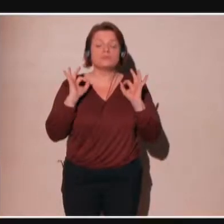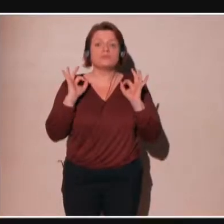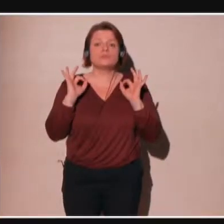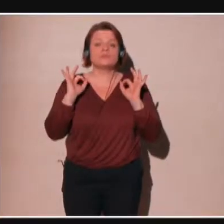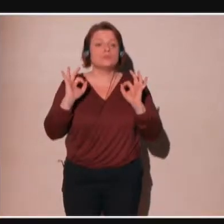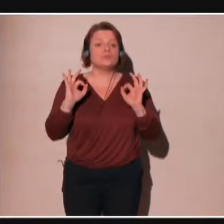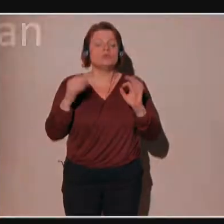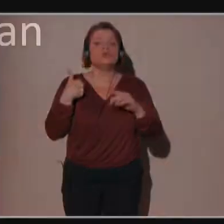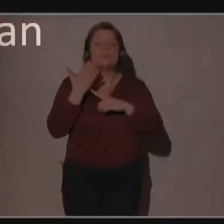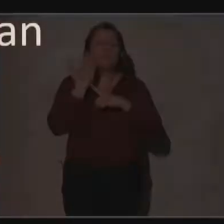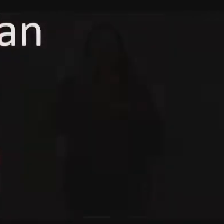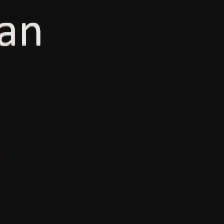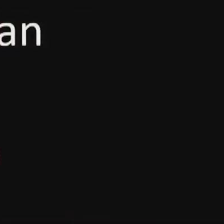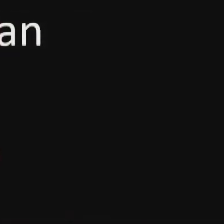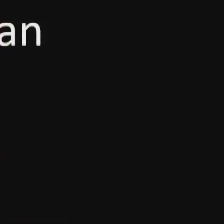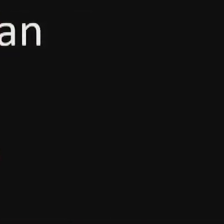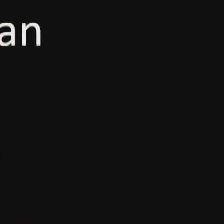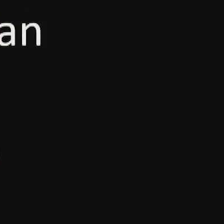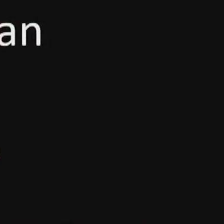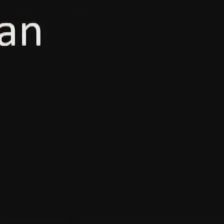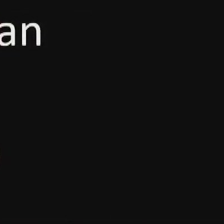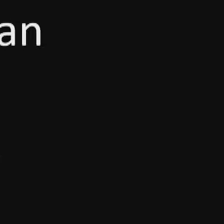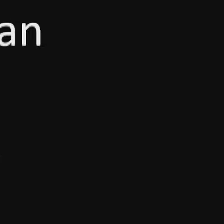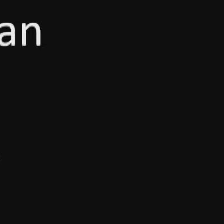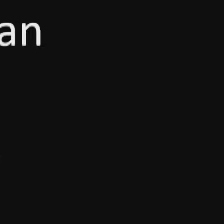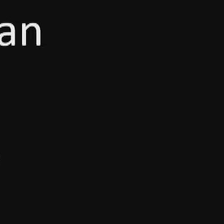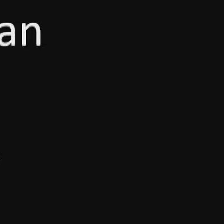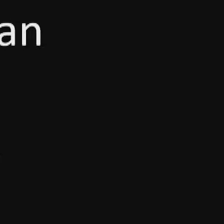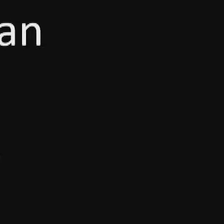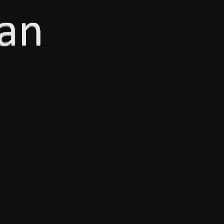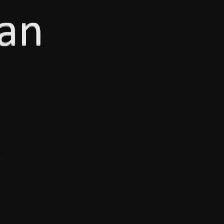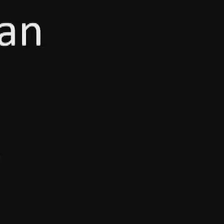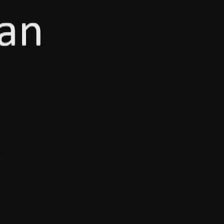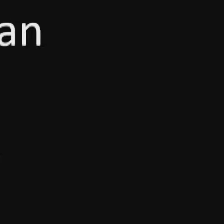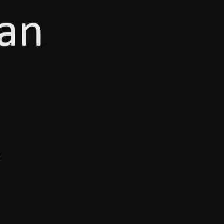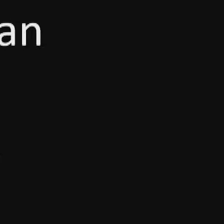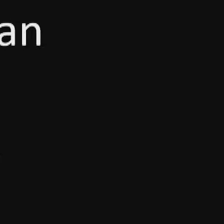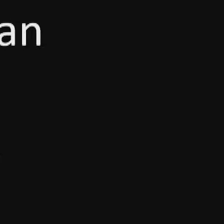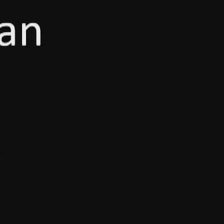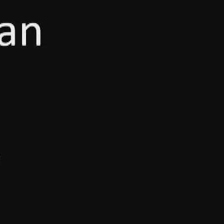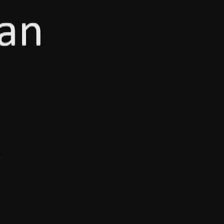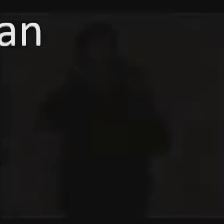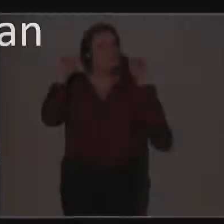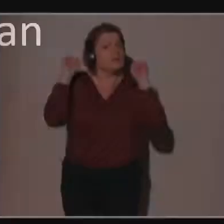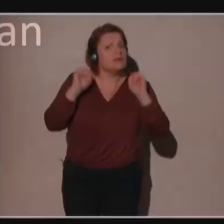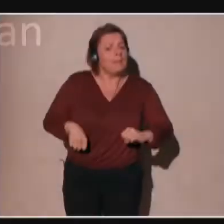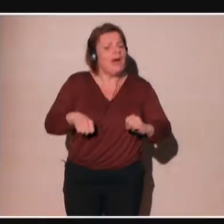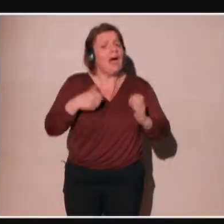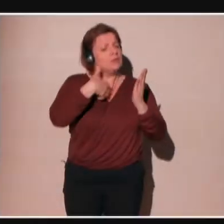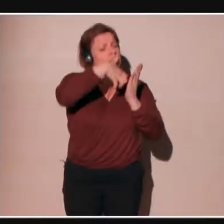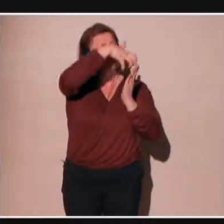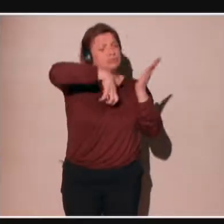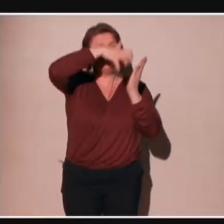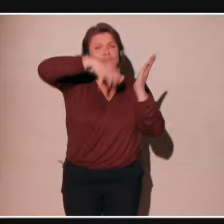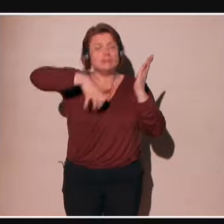montré précédemment, de la situation dans laquelle un robot est capable d'écrire une dissertation de 600